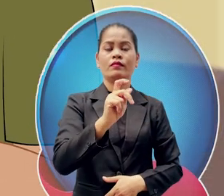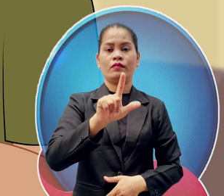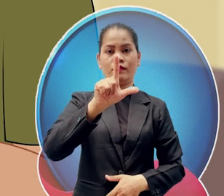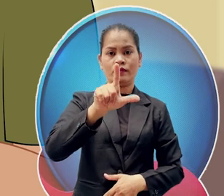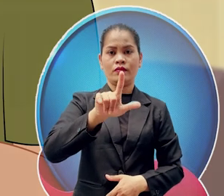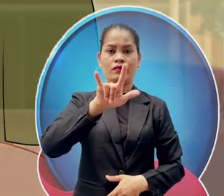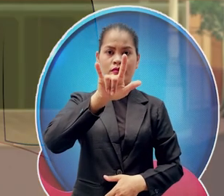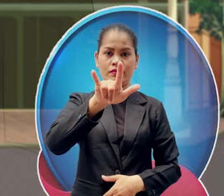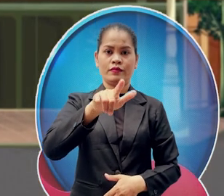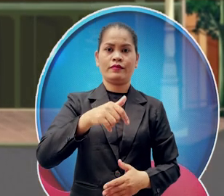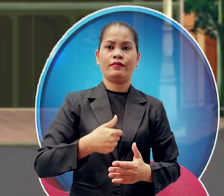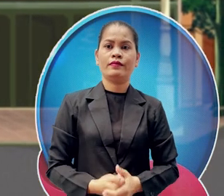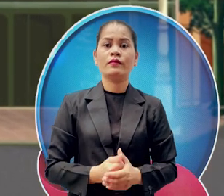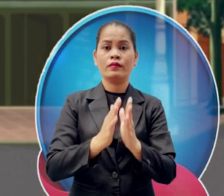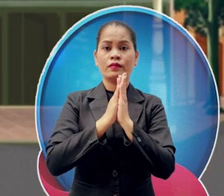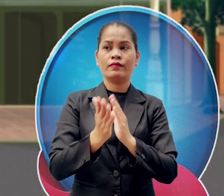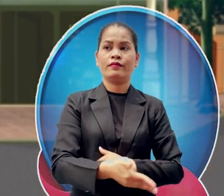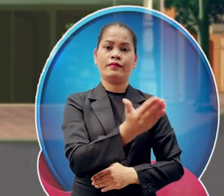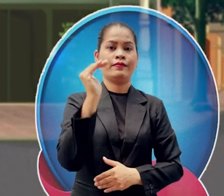ប